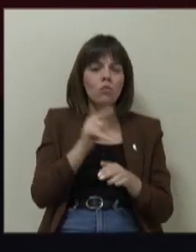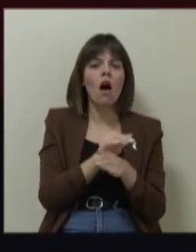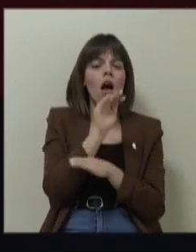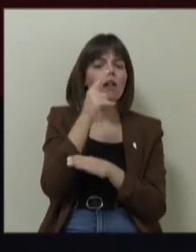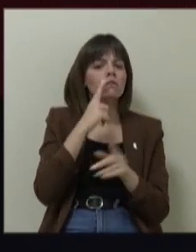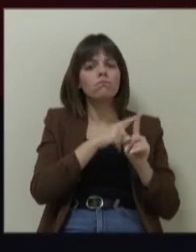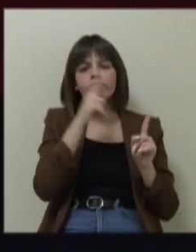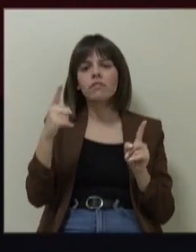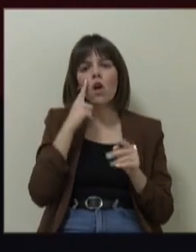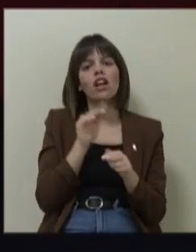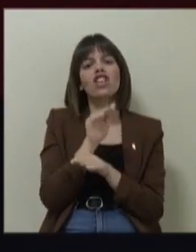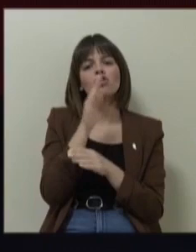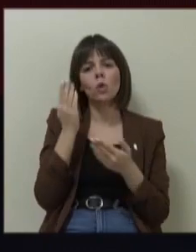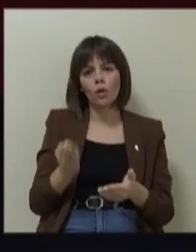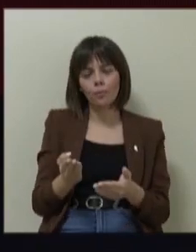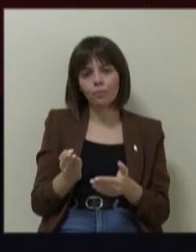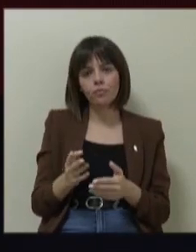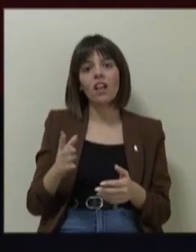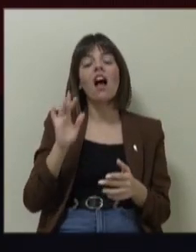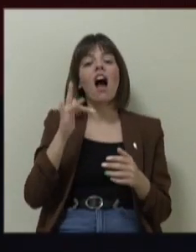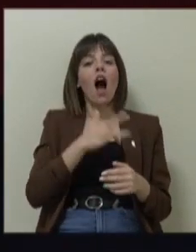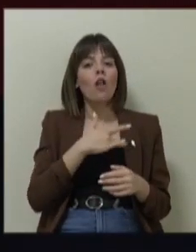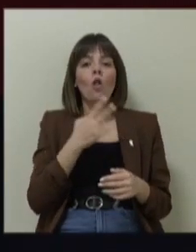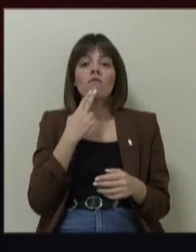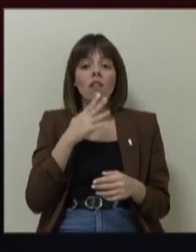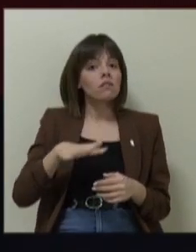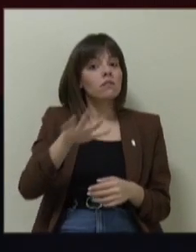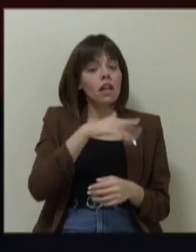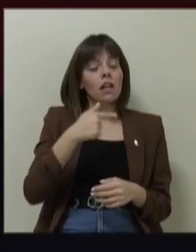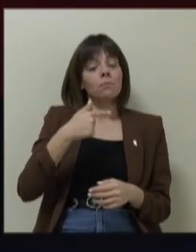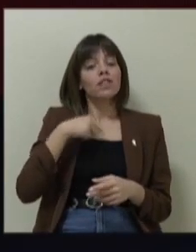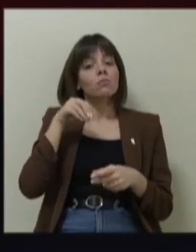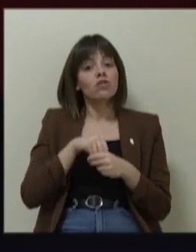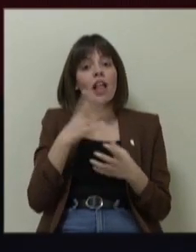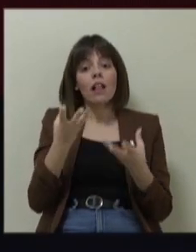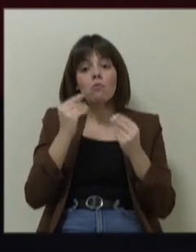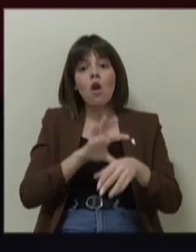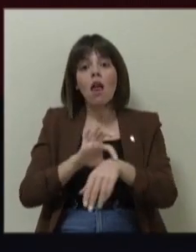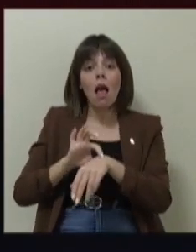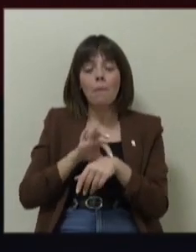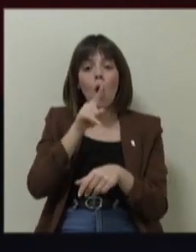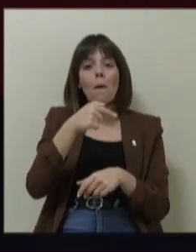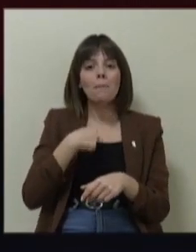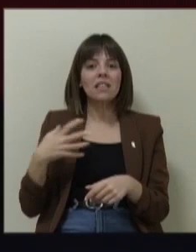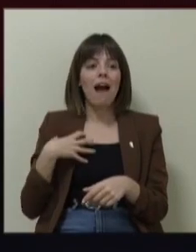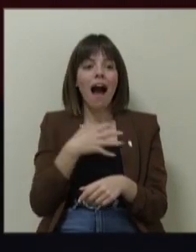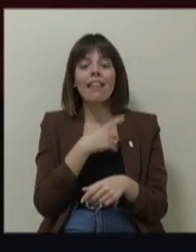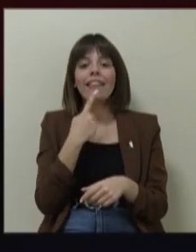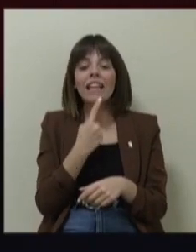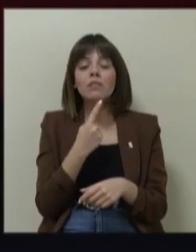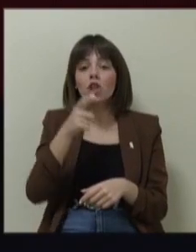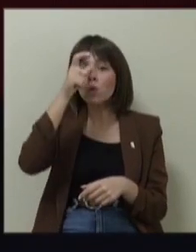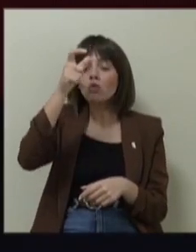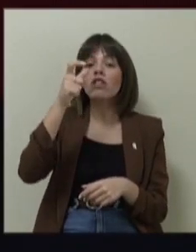hayatları boyunca yaşıyorlar. Anadolu kadınları özellikle bizim için en büyük rehber çünkü onlar bizim ana dilimizi, Türkçeyi